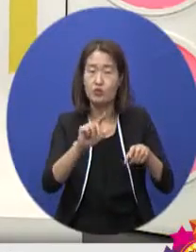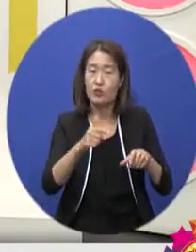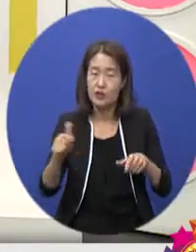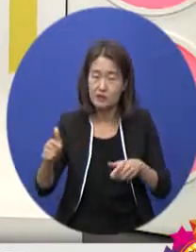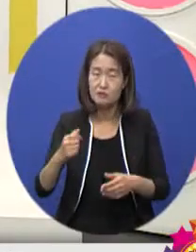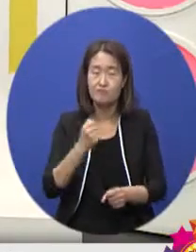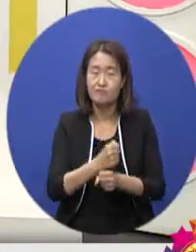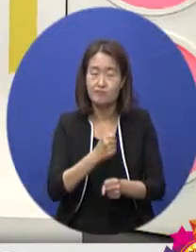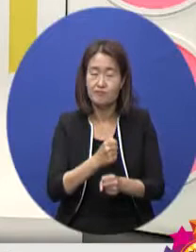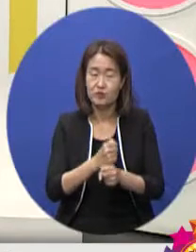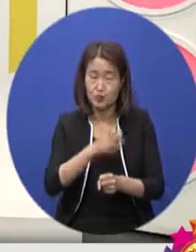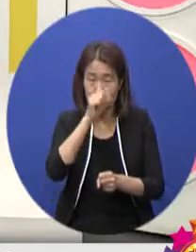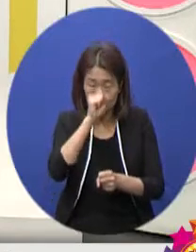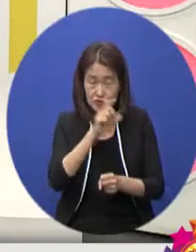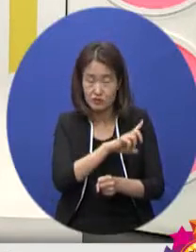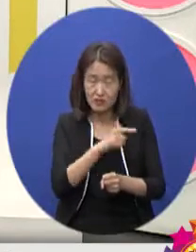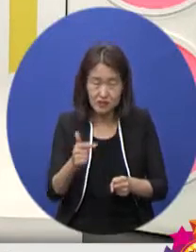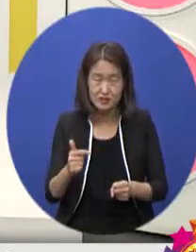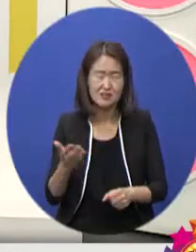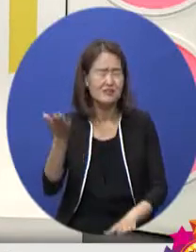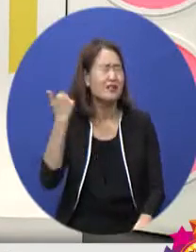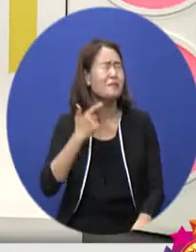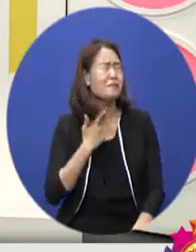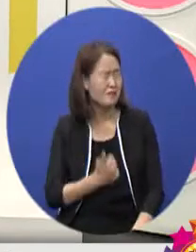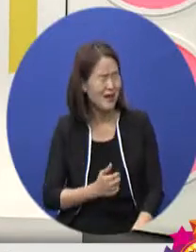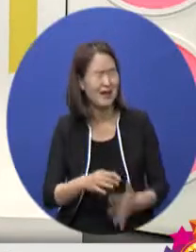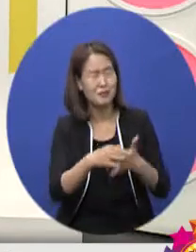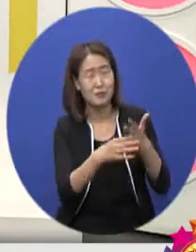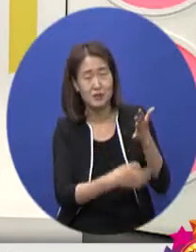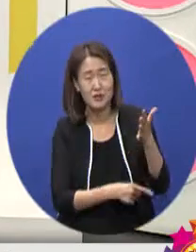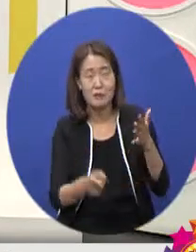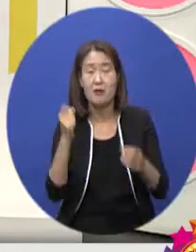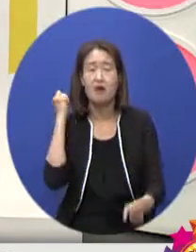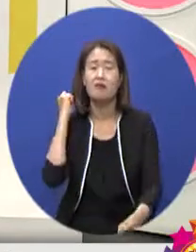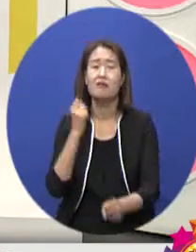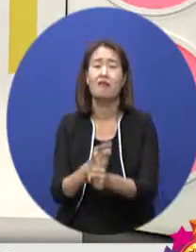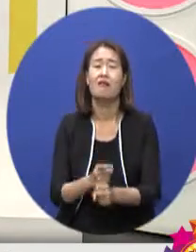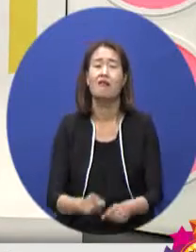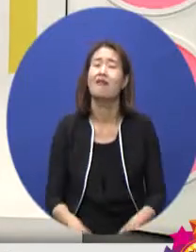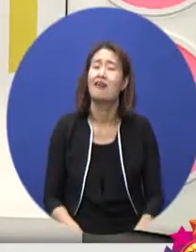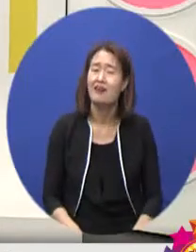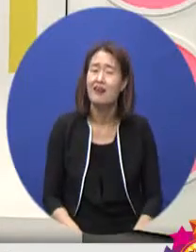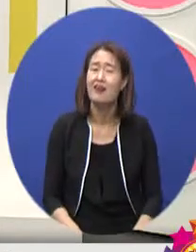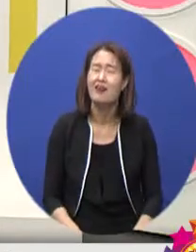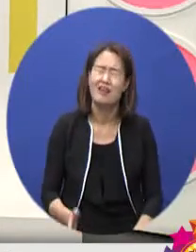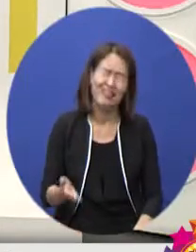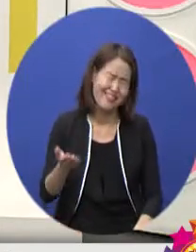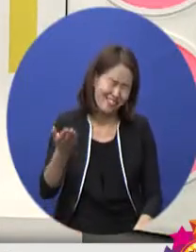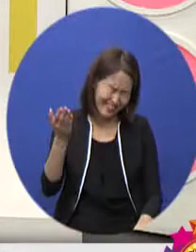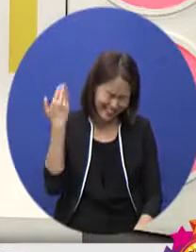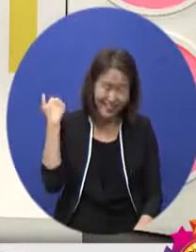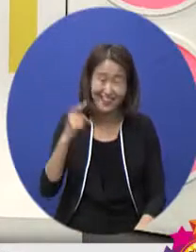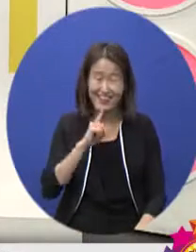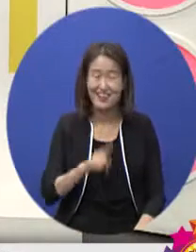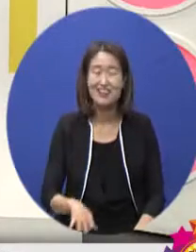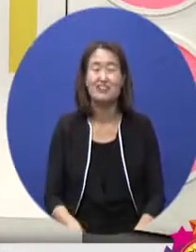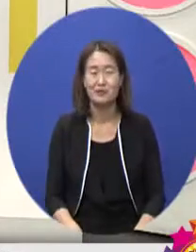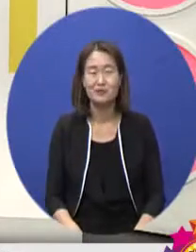좋은 일도 하고 하는 그런 프로그램 진행을 했었던 때가 네. 벌써 오래전 얘기. 나 그렇게